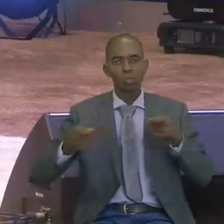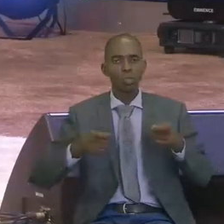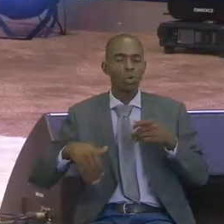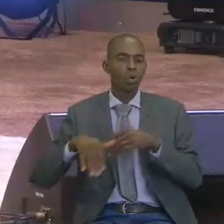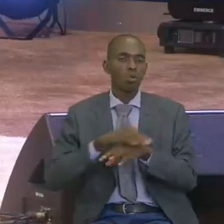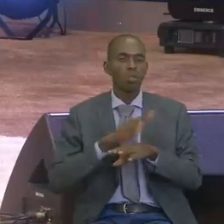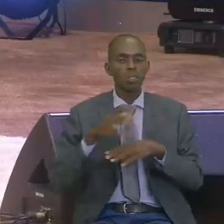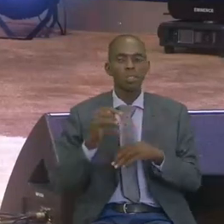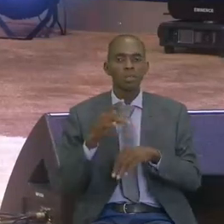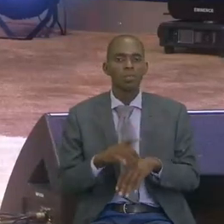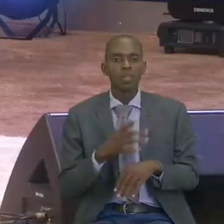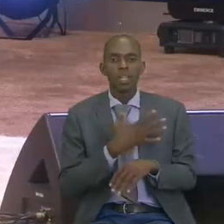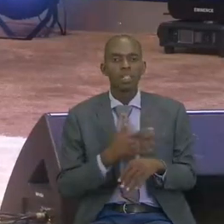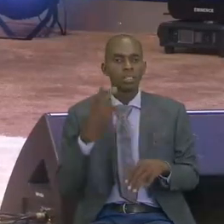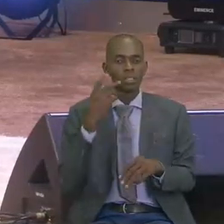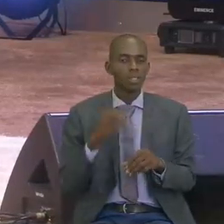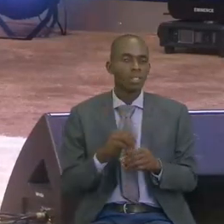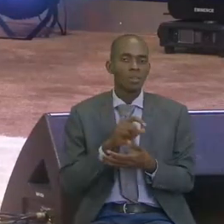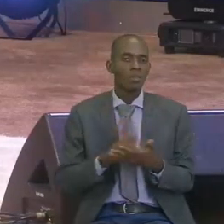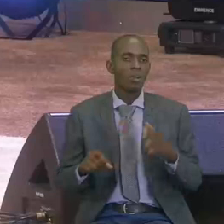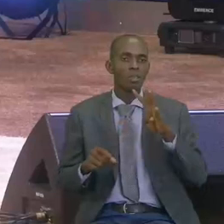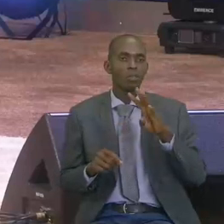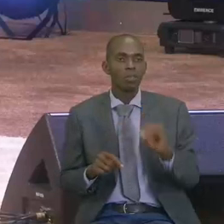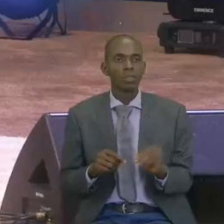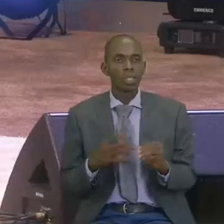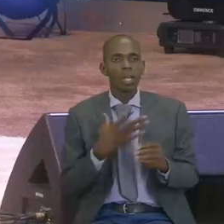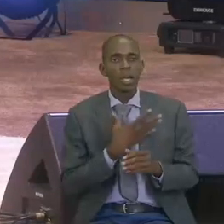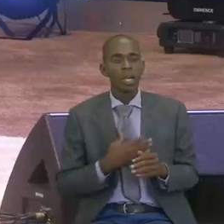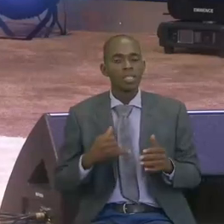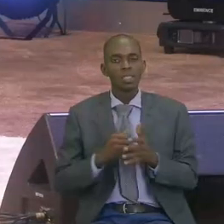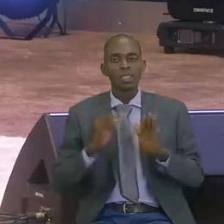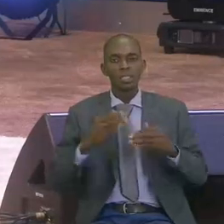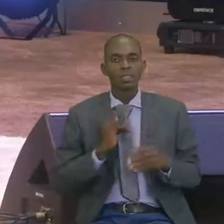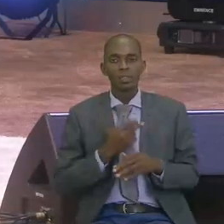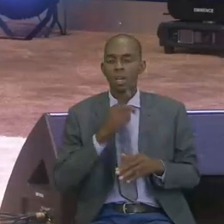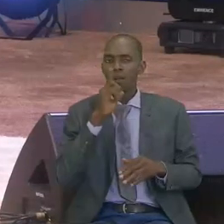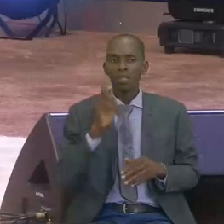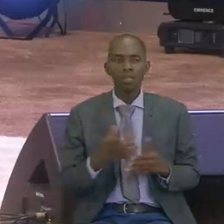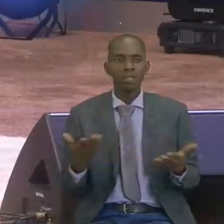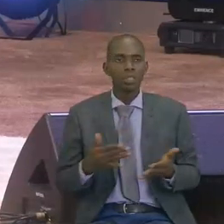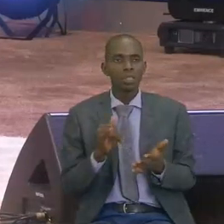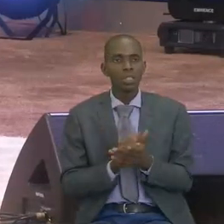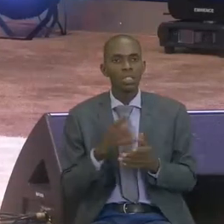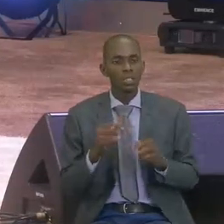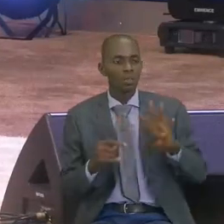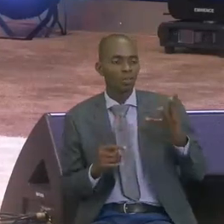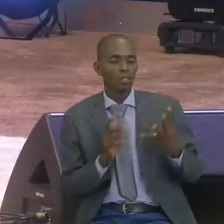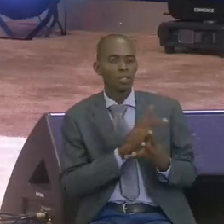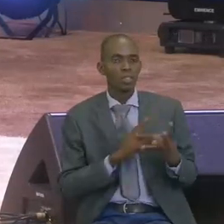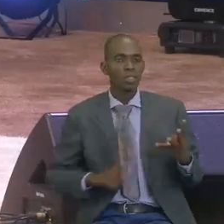terre. Le verset 40 nous dit, il y aura un quatrième